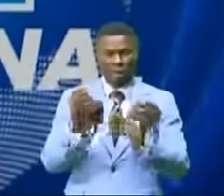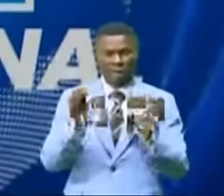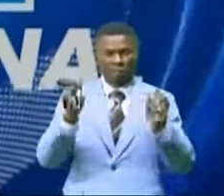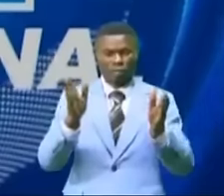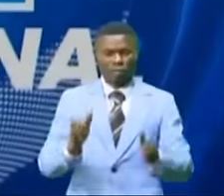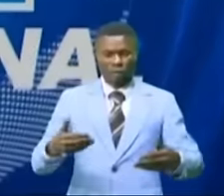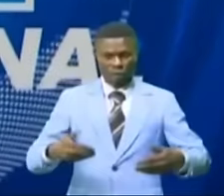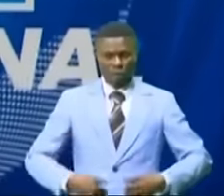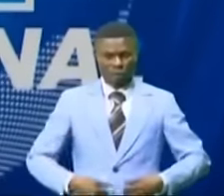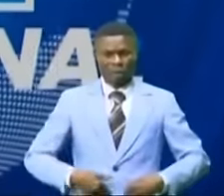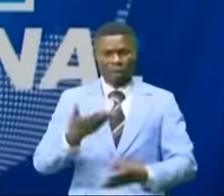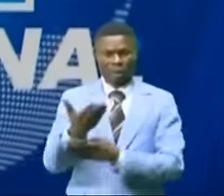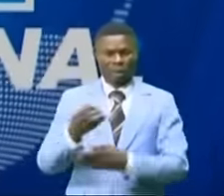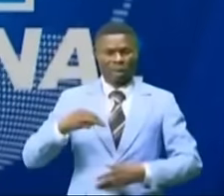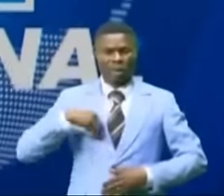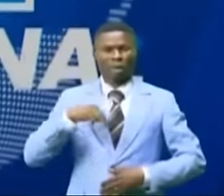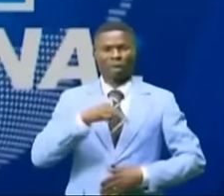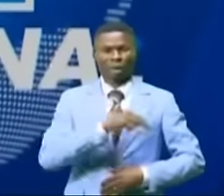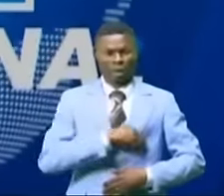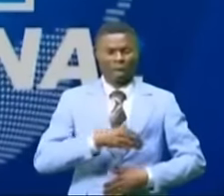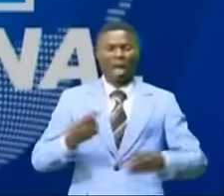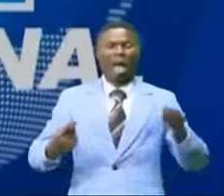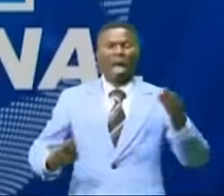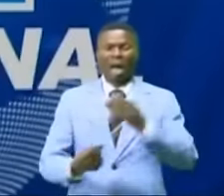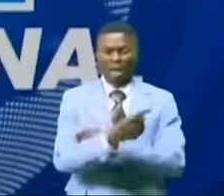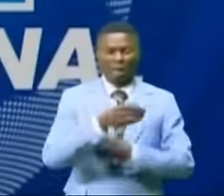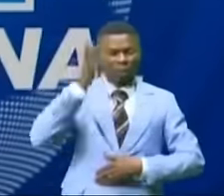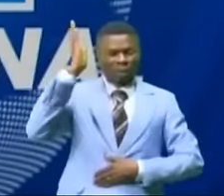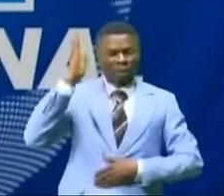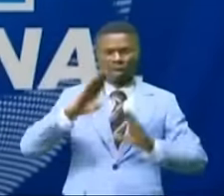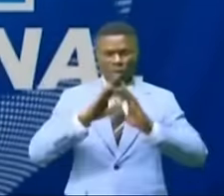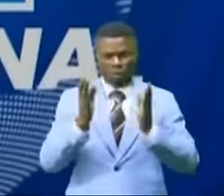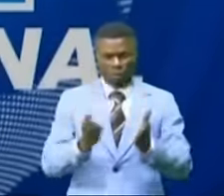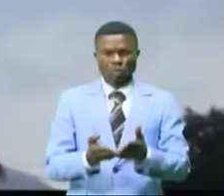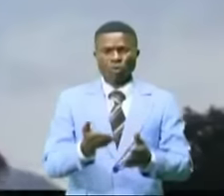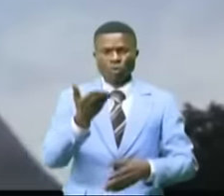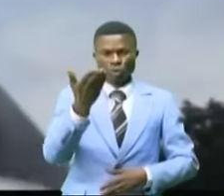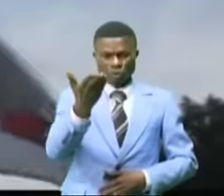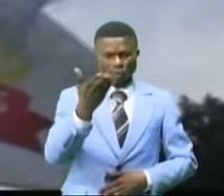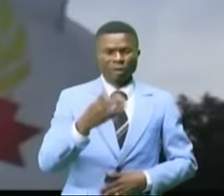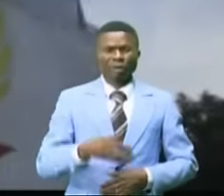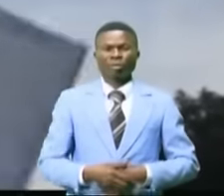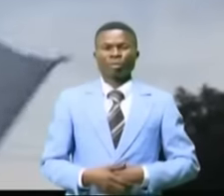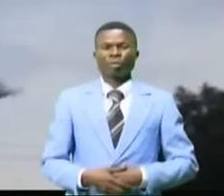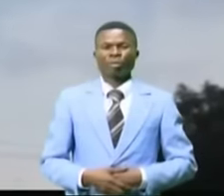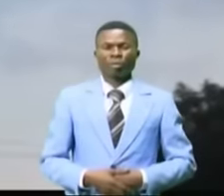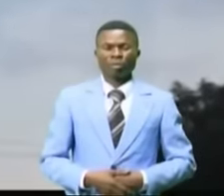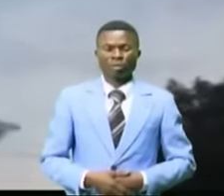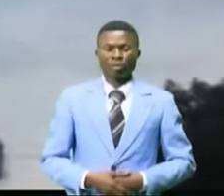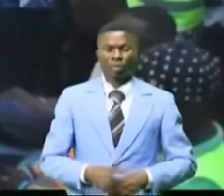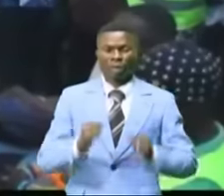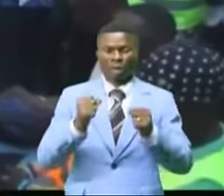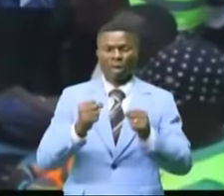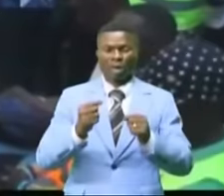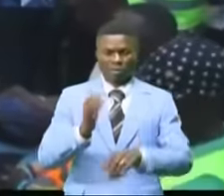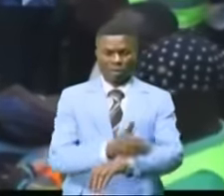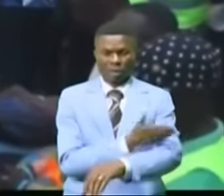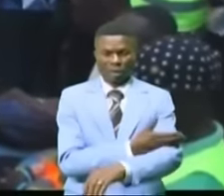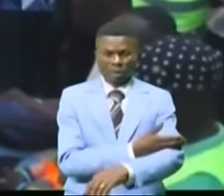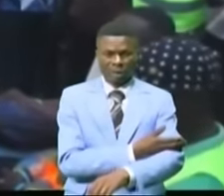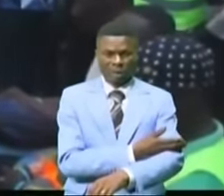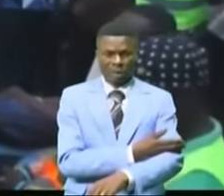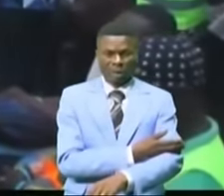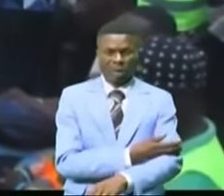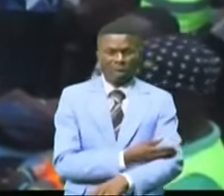les jeunes ont appelé leurs membres à dénoncer ces inciviques. Alain Bikay. La Force du Progrès n'a jamais été